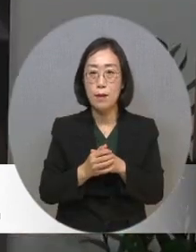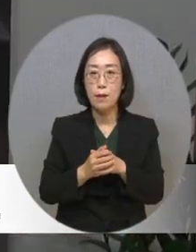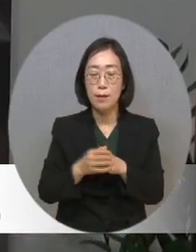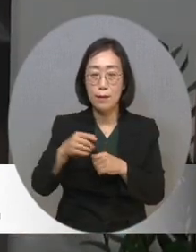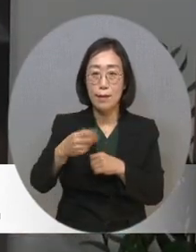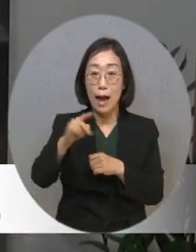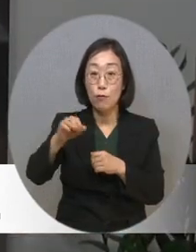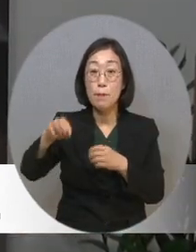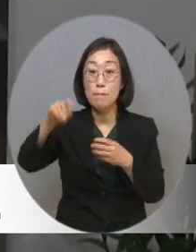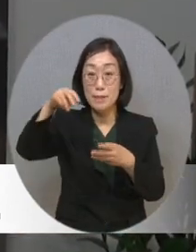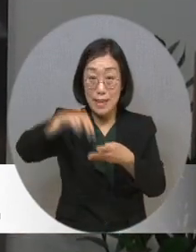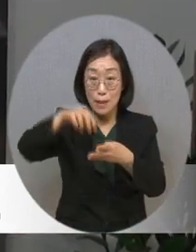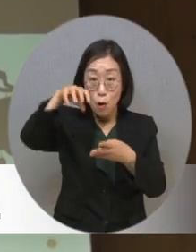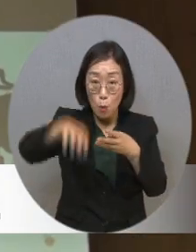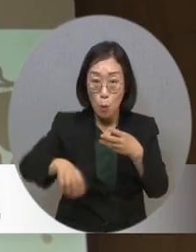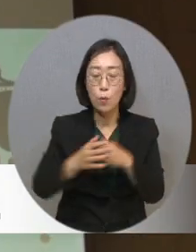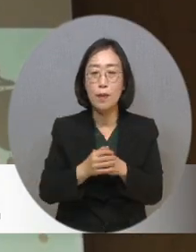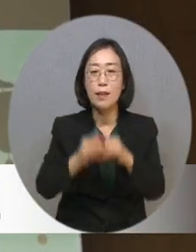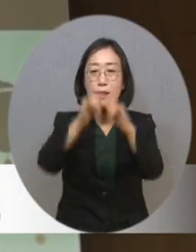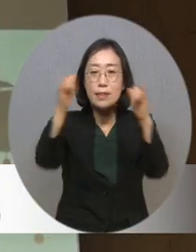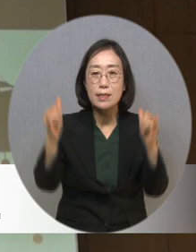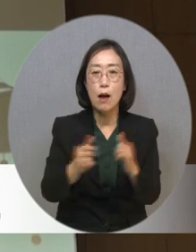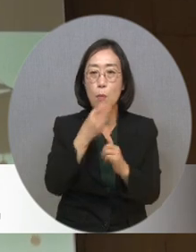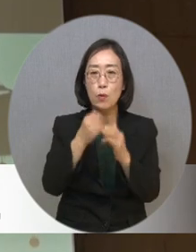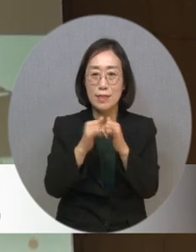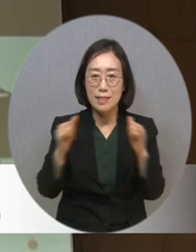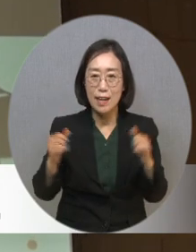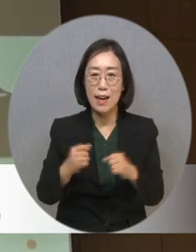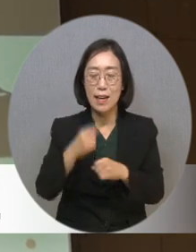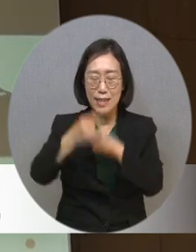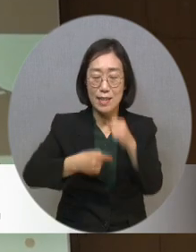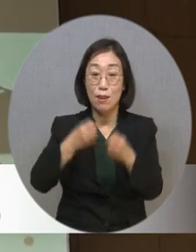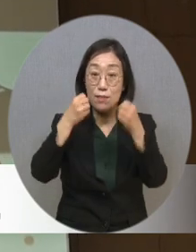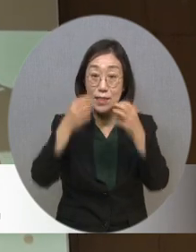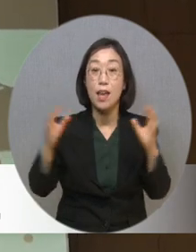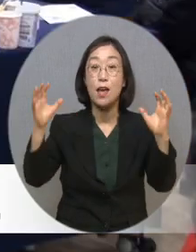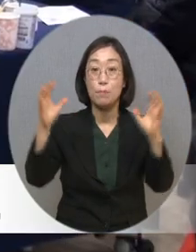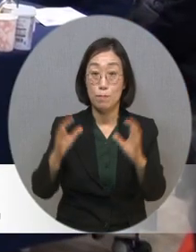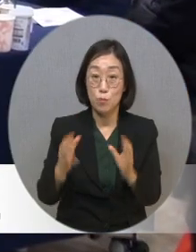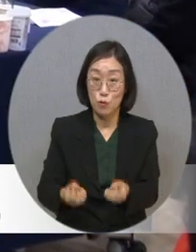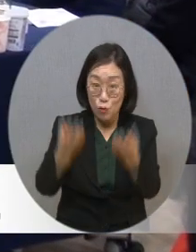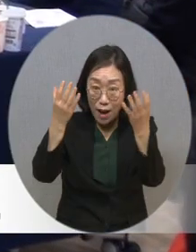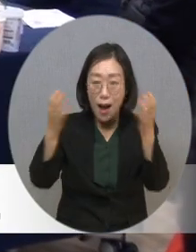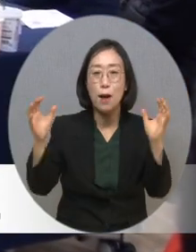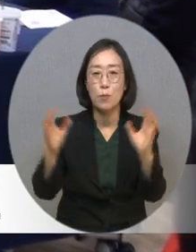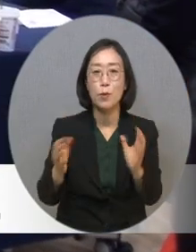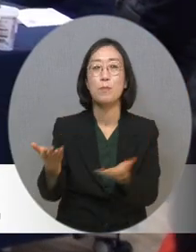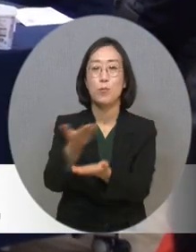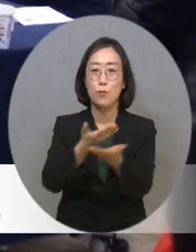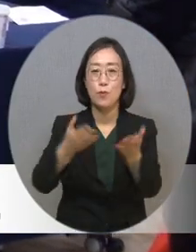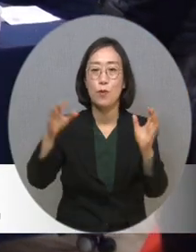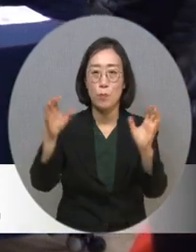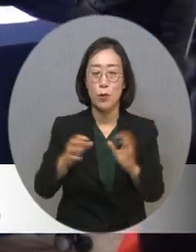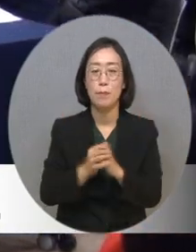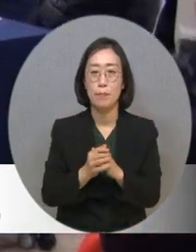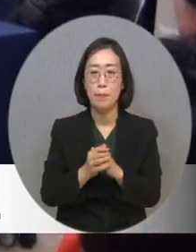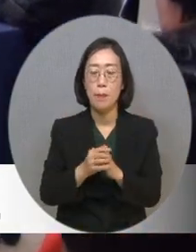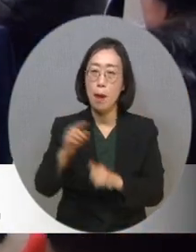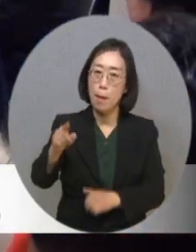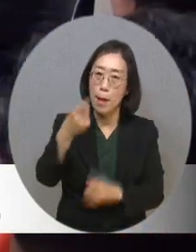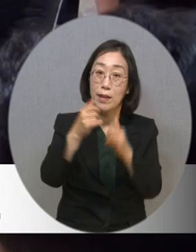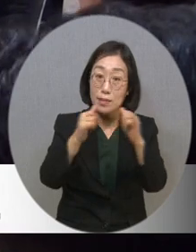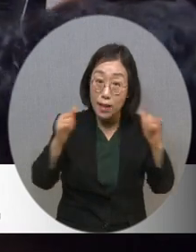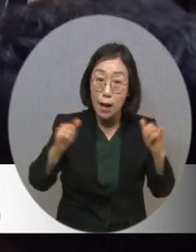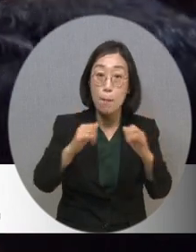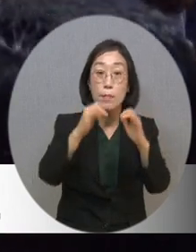양주시 사회복지 협의의 주간 사회복지인의 10년 하해가 진행되었습니다 사회복지 현장의 사회복지사 백여명